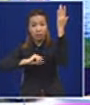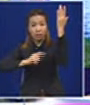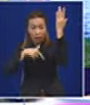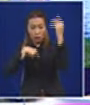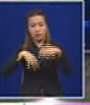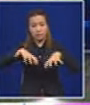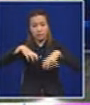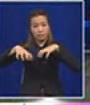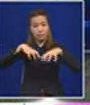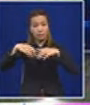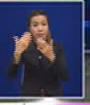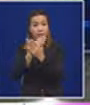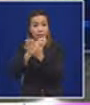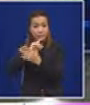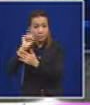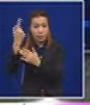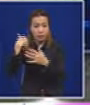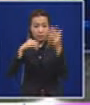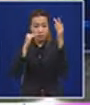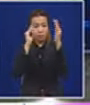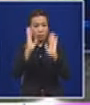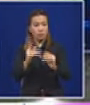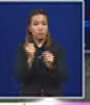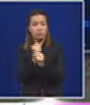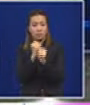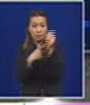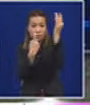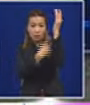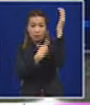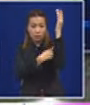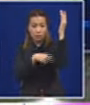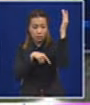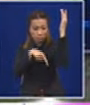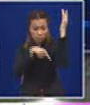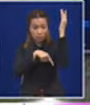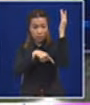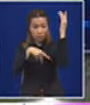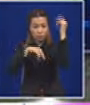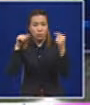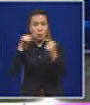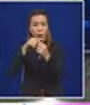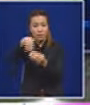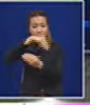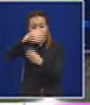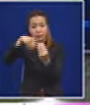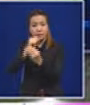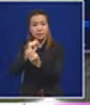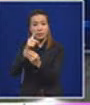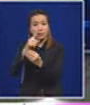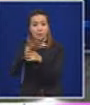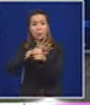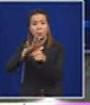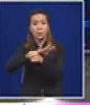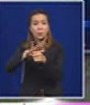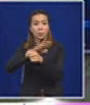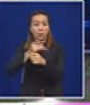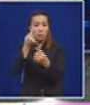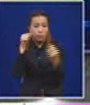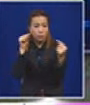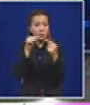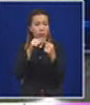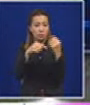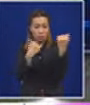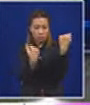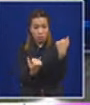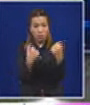โดยชาวสวนยางพารานะคะที่จังหวัดพังงานำแนวทางปรัชญาเศรษฐกิจพอเพียงมาปลูกพืชผักระยะสั้นทดแทนรายได้